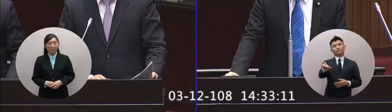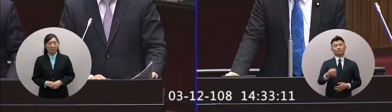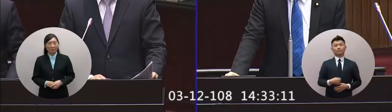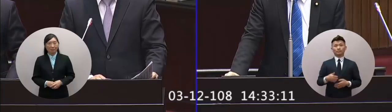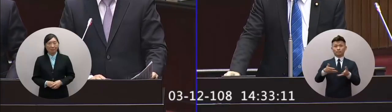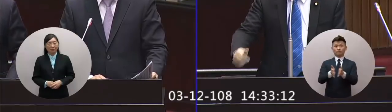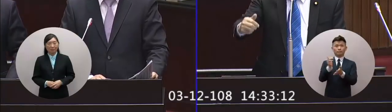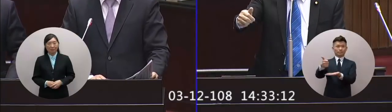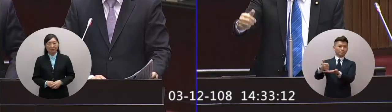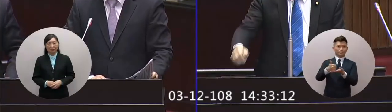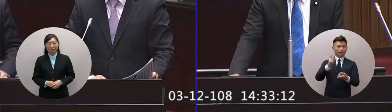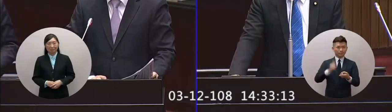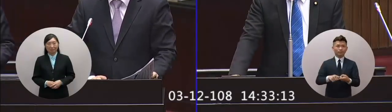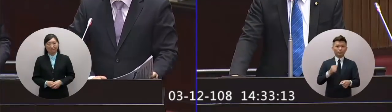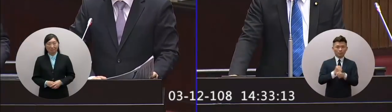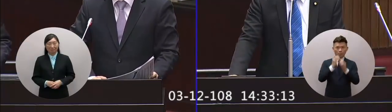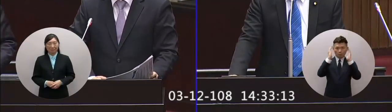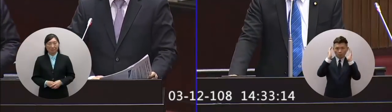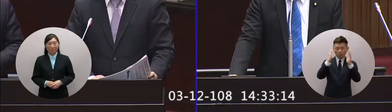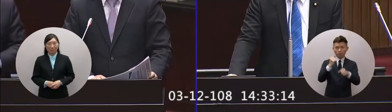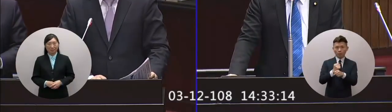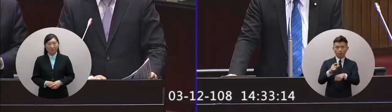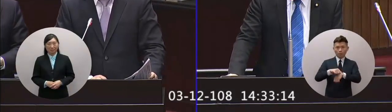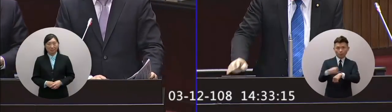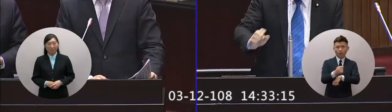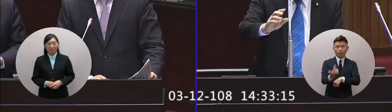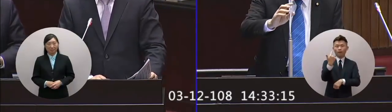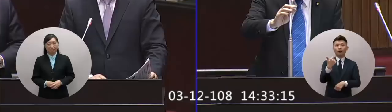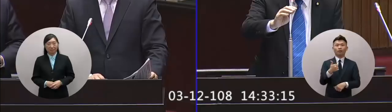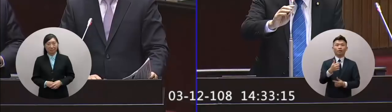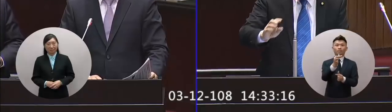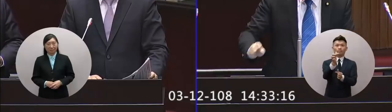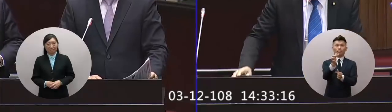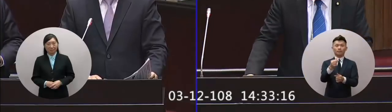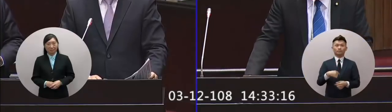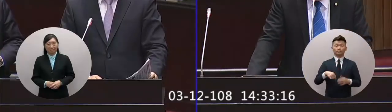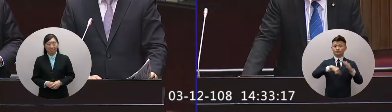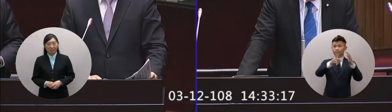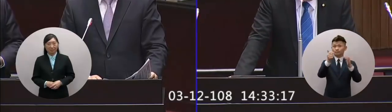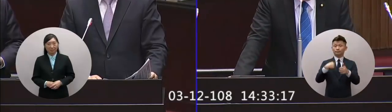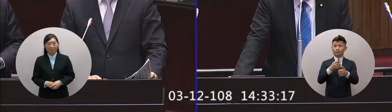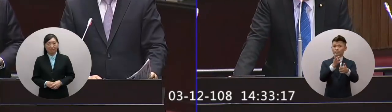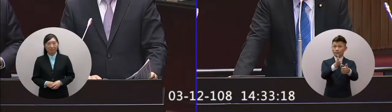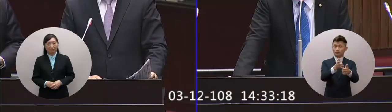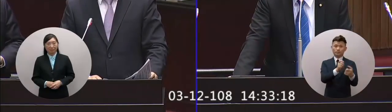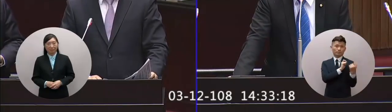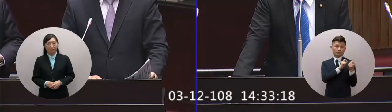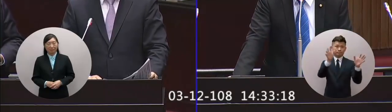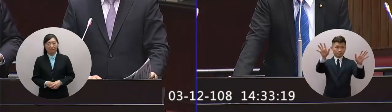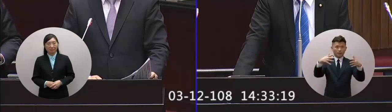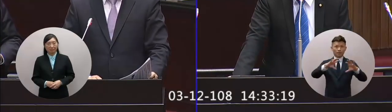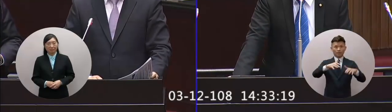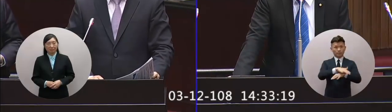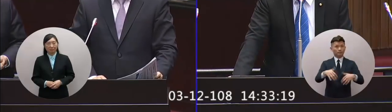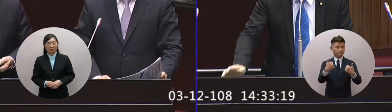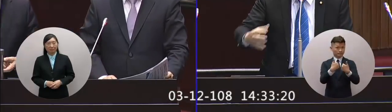这个部长唔才调，你看啊，只好做工会，随讲随要做，你看吼。来，一定我咧问一个代志，恁是毋是有召开个国安会议